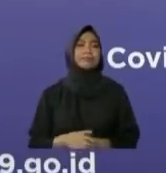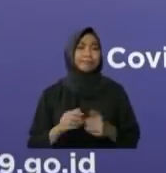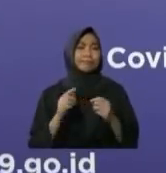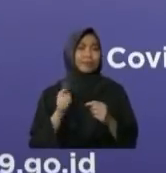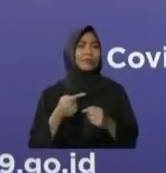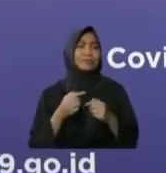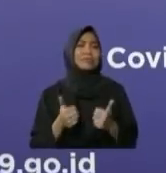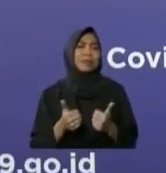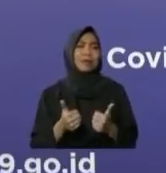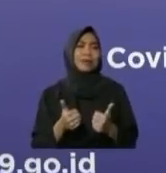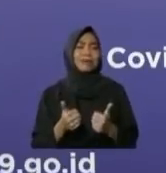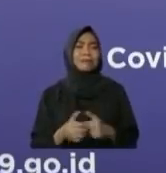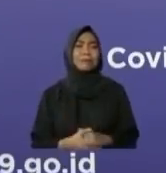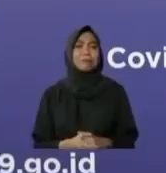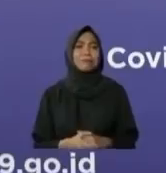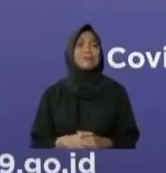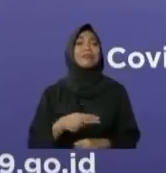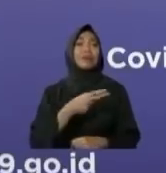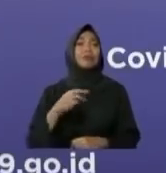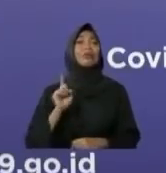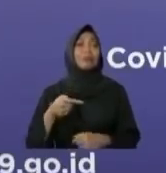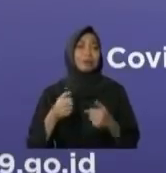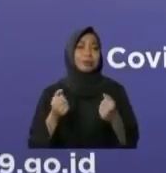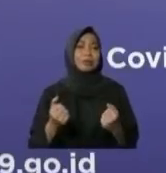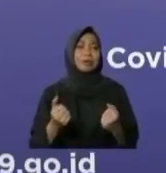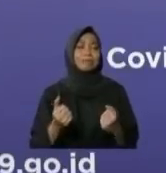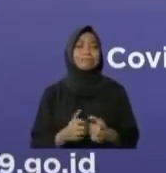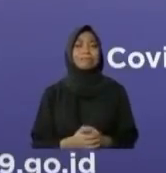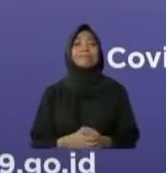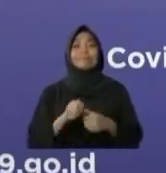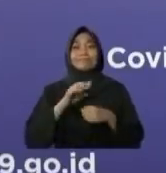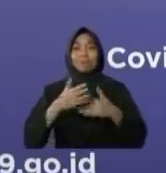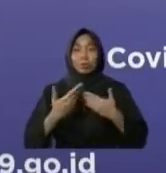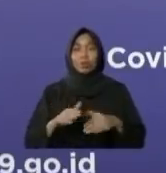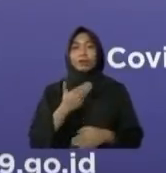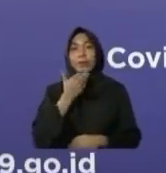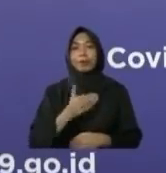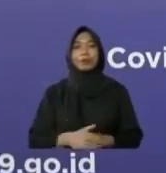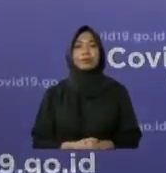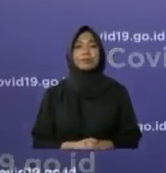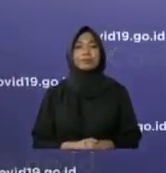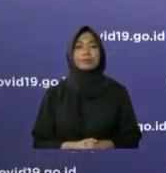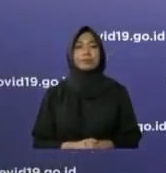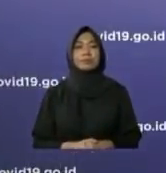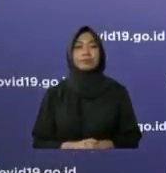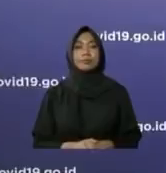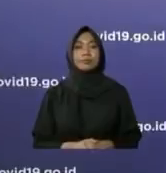kita pasti bisa Indonesia pasti bisa Sekian dan terima kasih